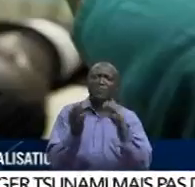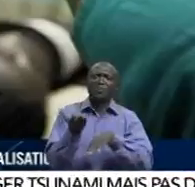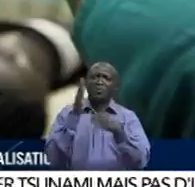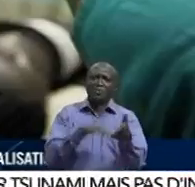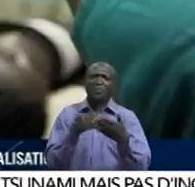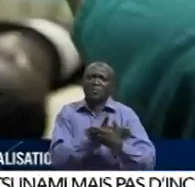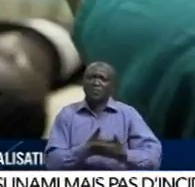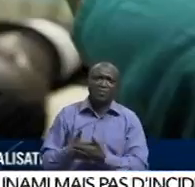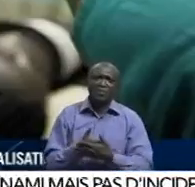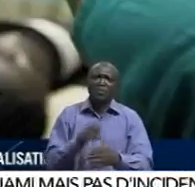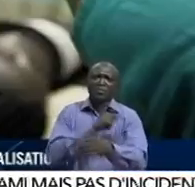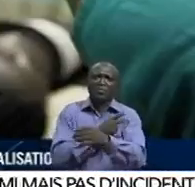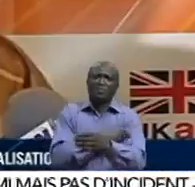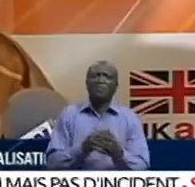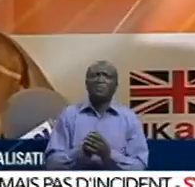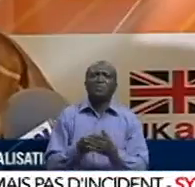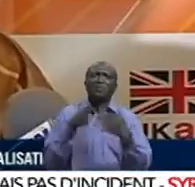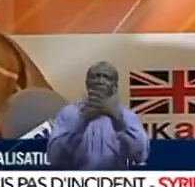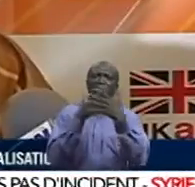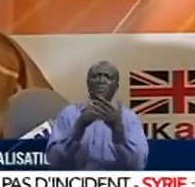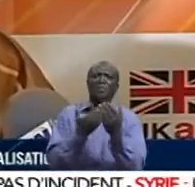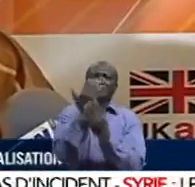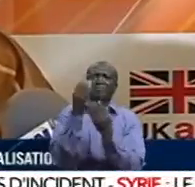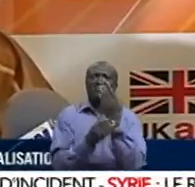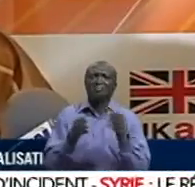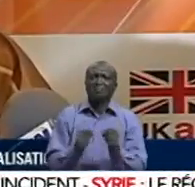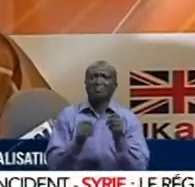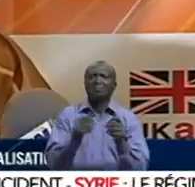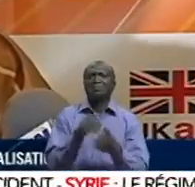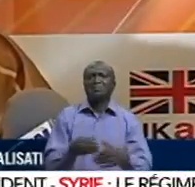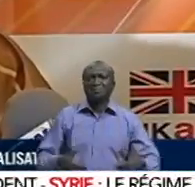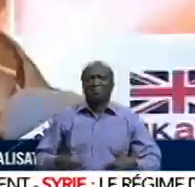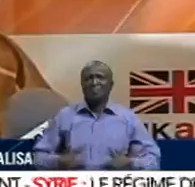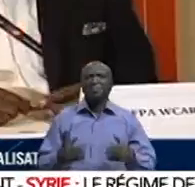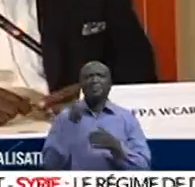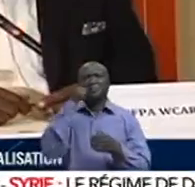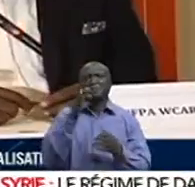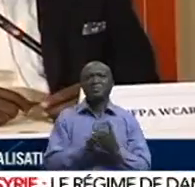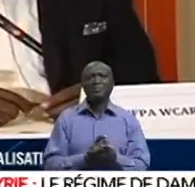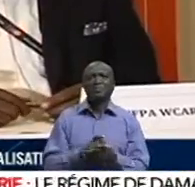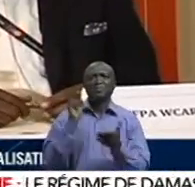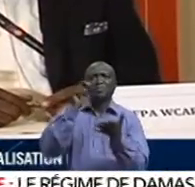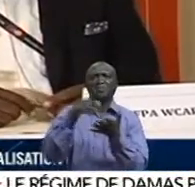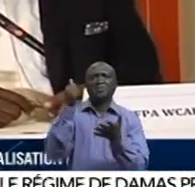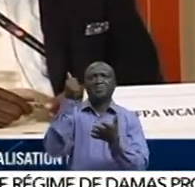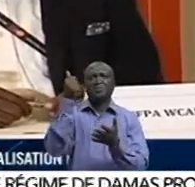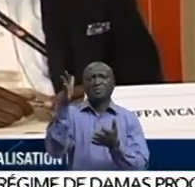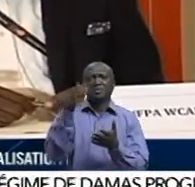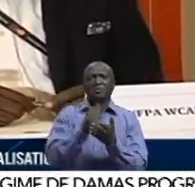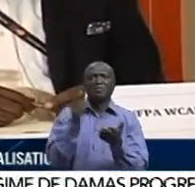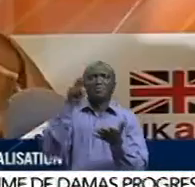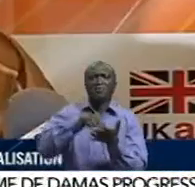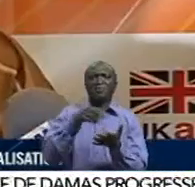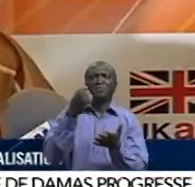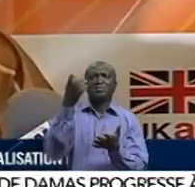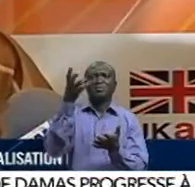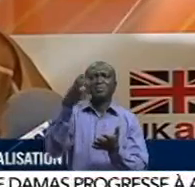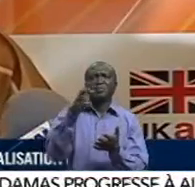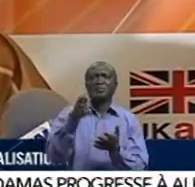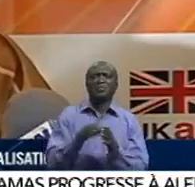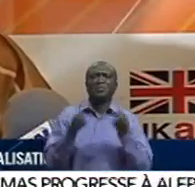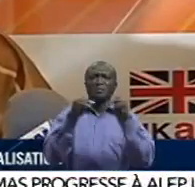luttant contre les mariages précoces ceci entre dans leur programme triénal 2015 2017 qui ont été mises